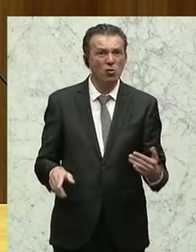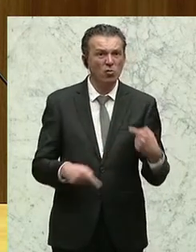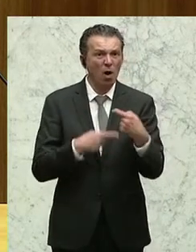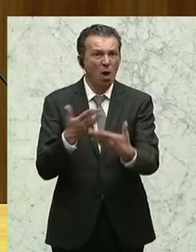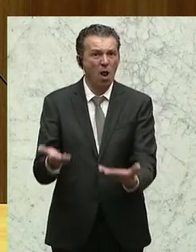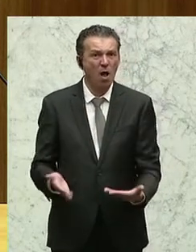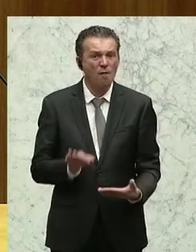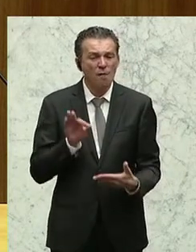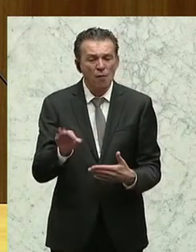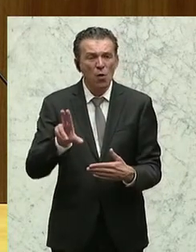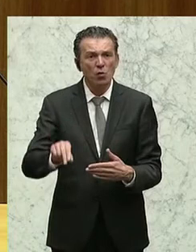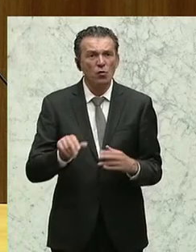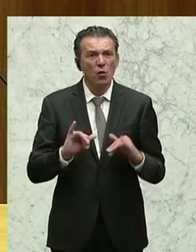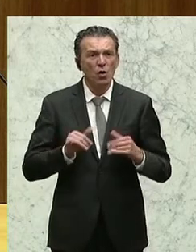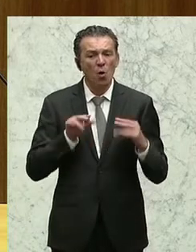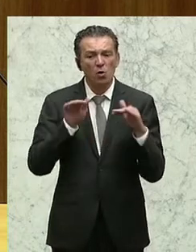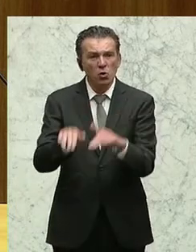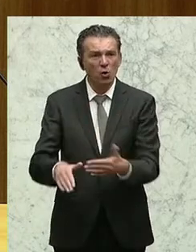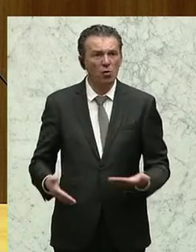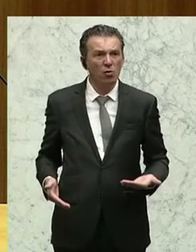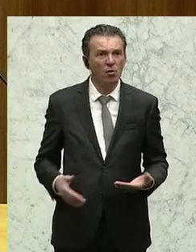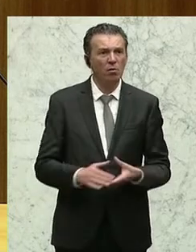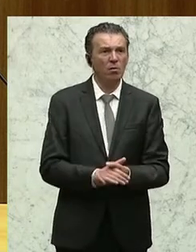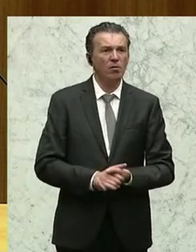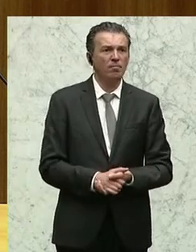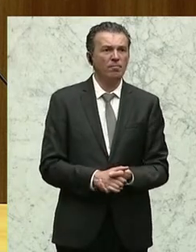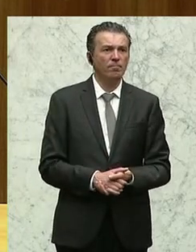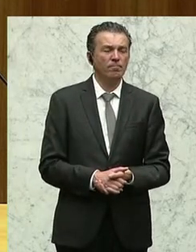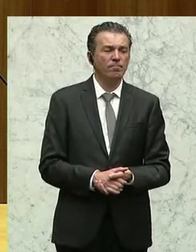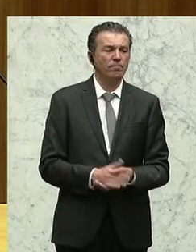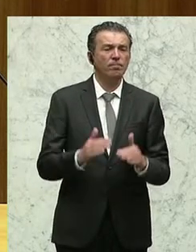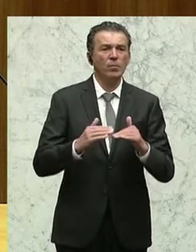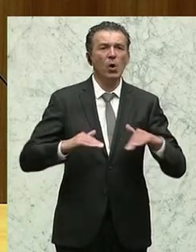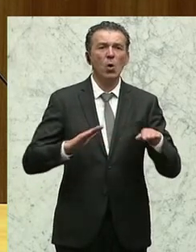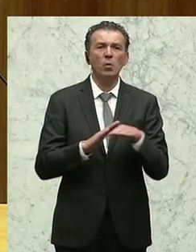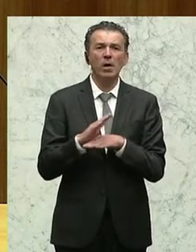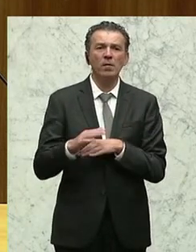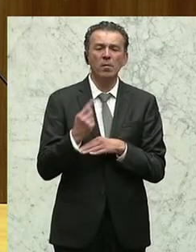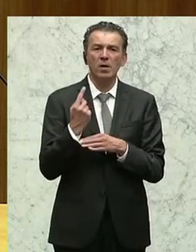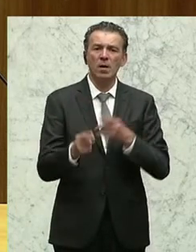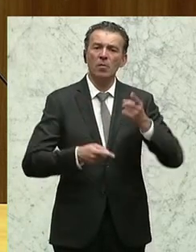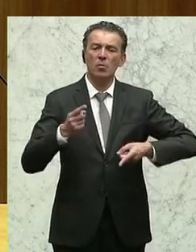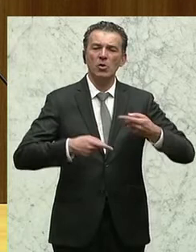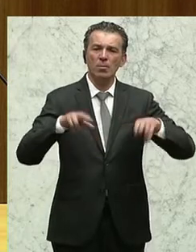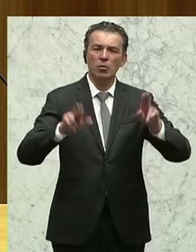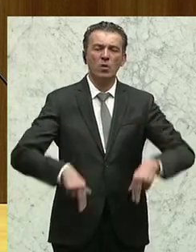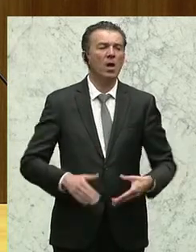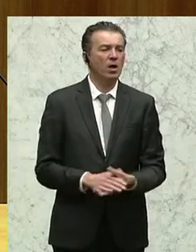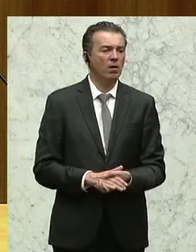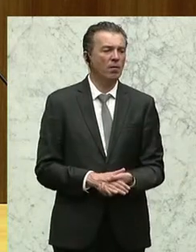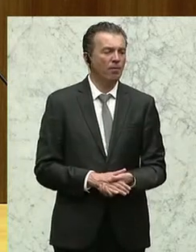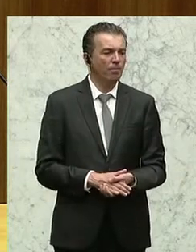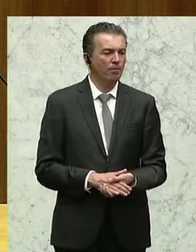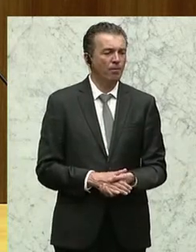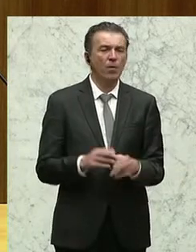über Südtirol haben und ausüben sollte. Die Grundprinzipien des Selbstbestimmungsrechts werden nämlich durch